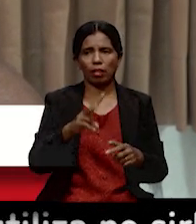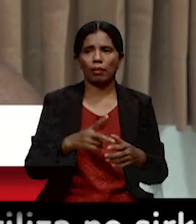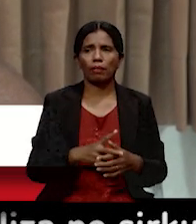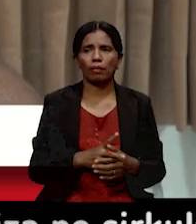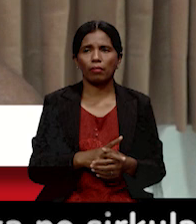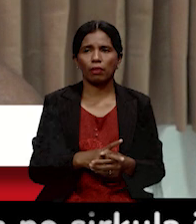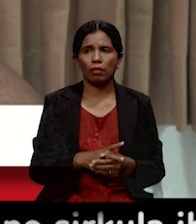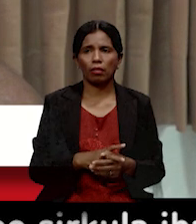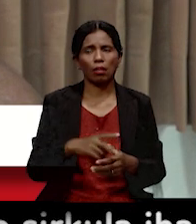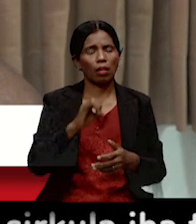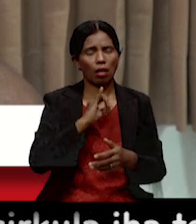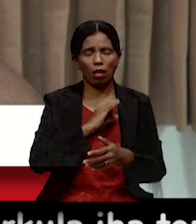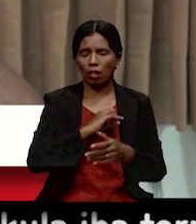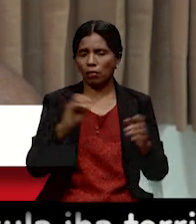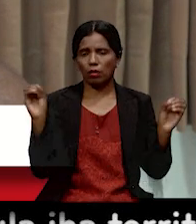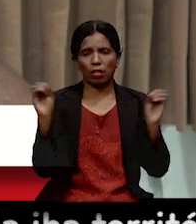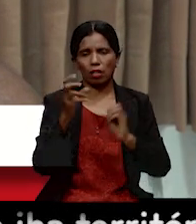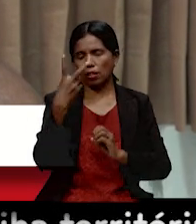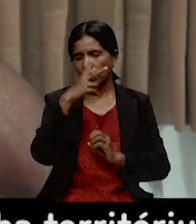nunca hare,